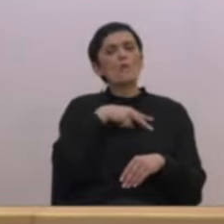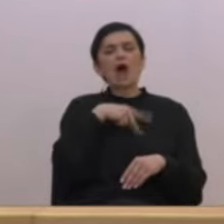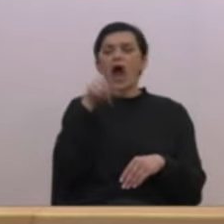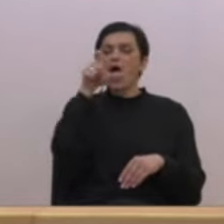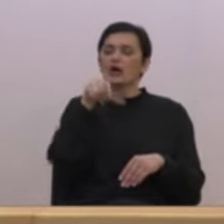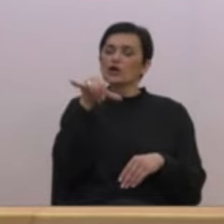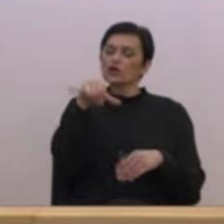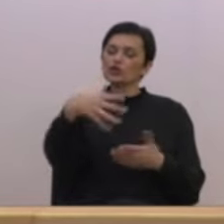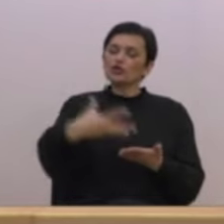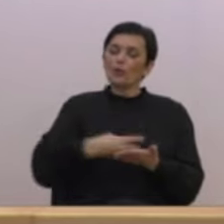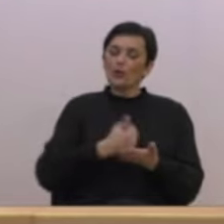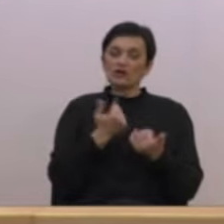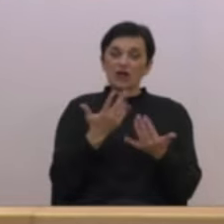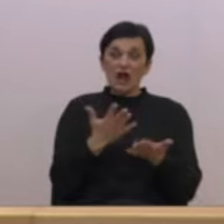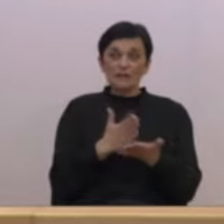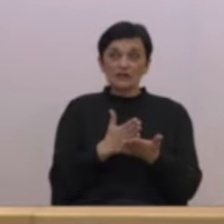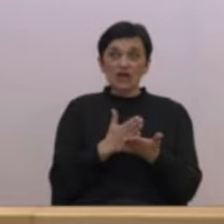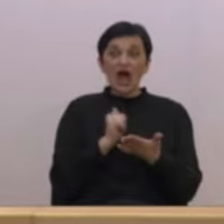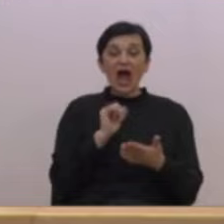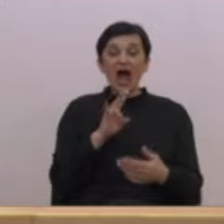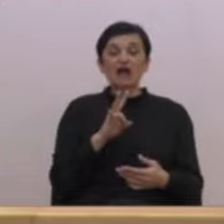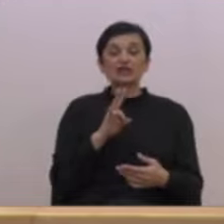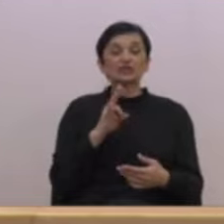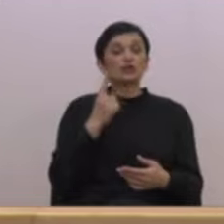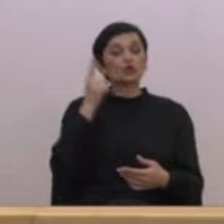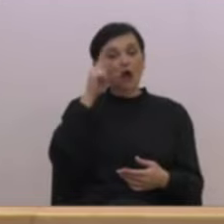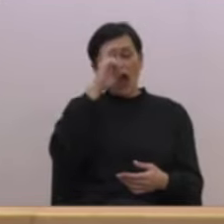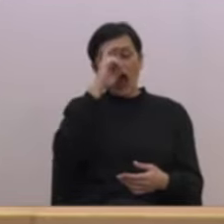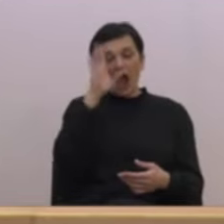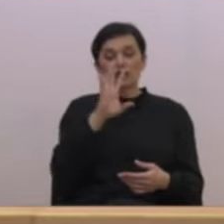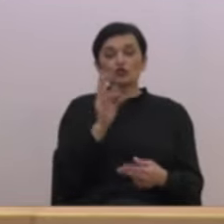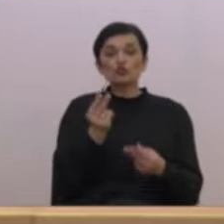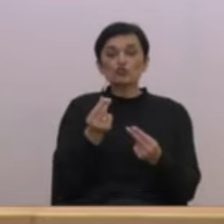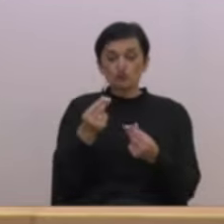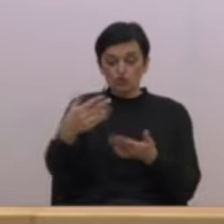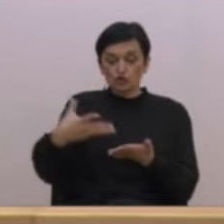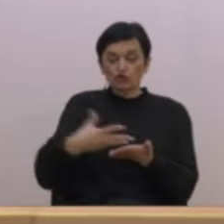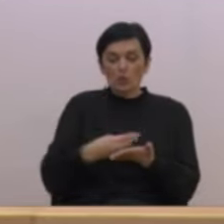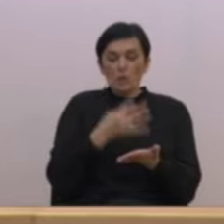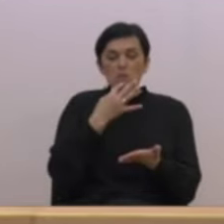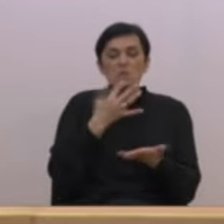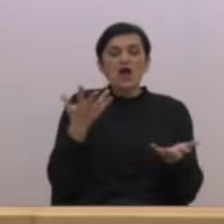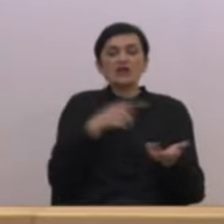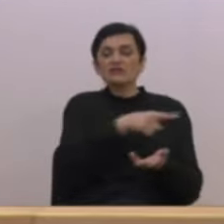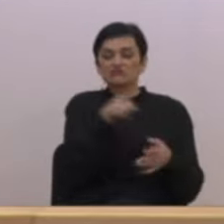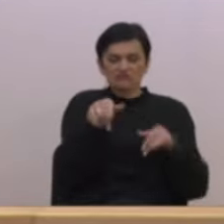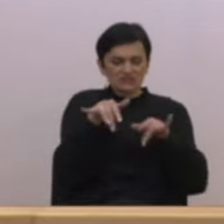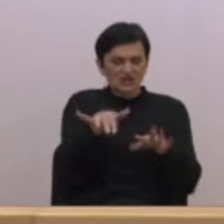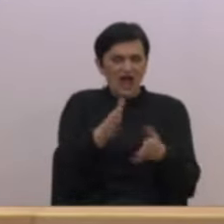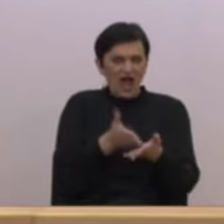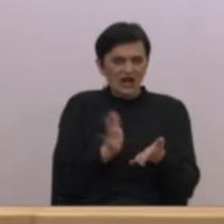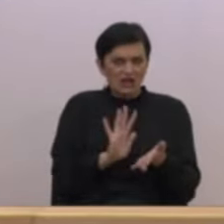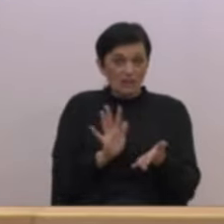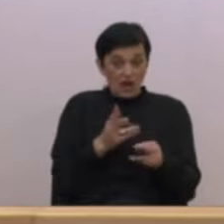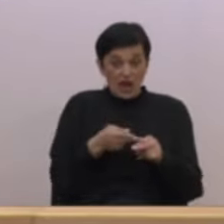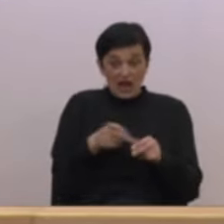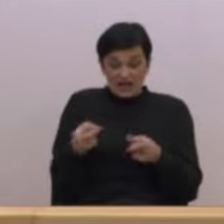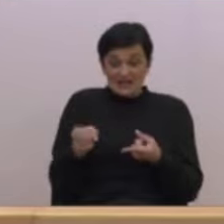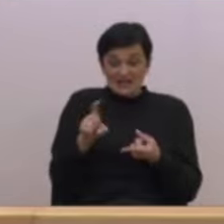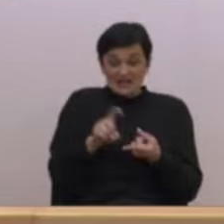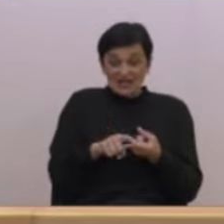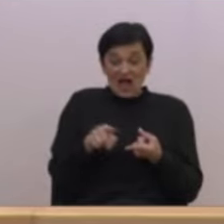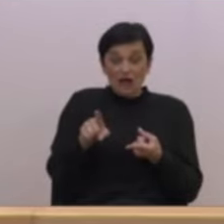რამდენი აქვს შემოსავალი? ან რატო უნდა იცოდეს არასამთავრობო ფული შემოდის? მე რა ვიცი რა საქმეა. ამასთან დაკავშირებით რო